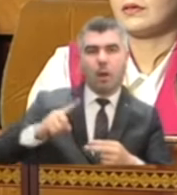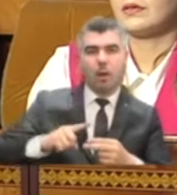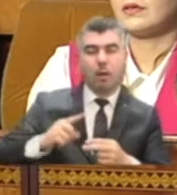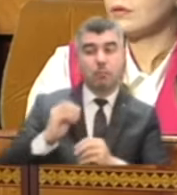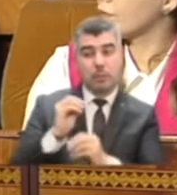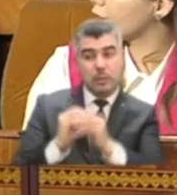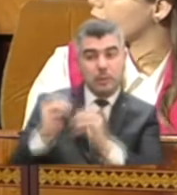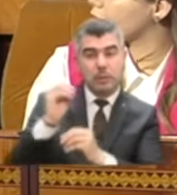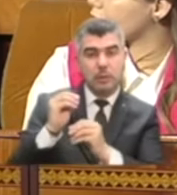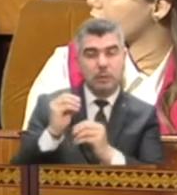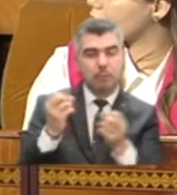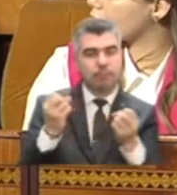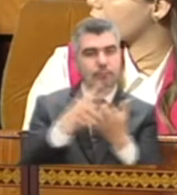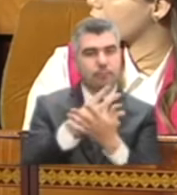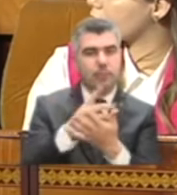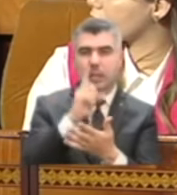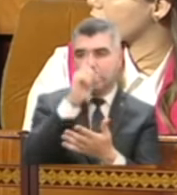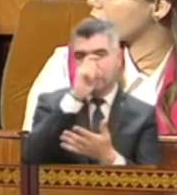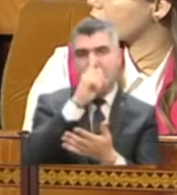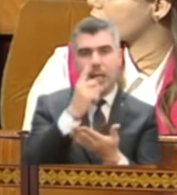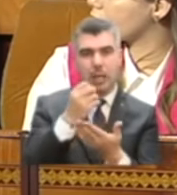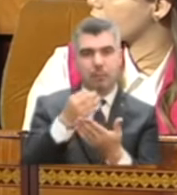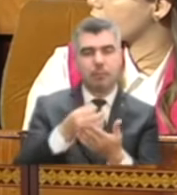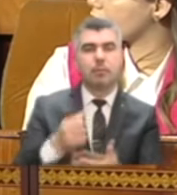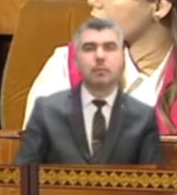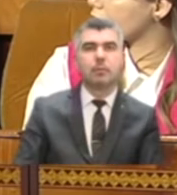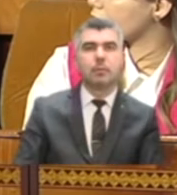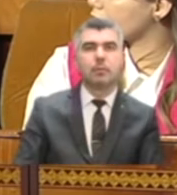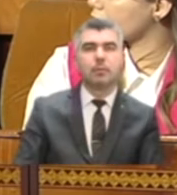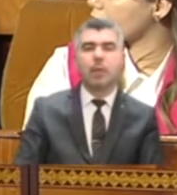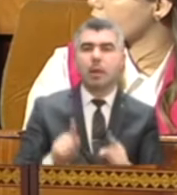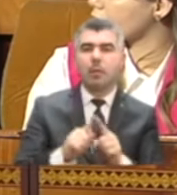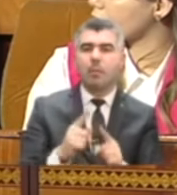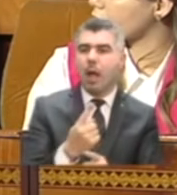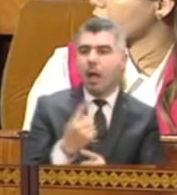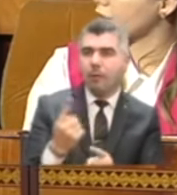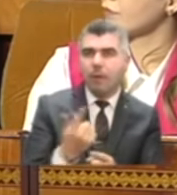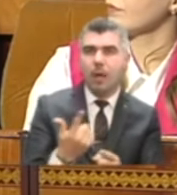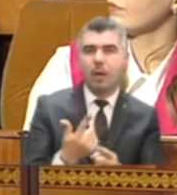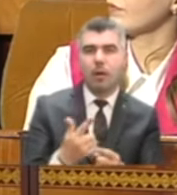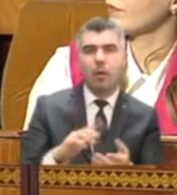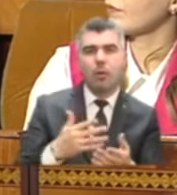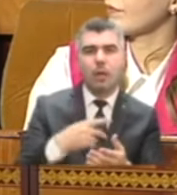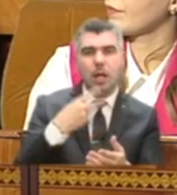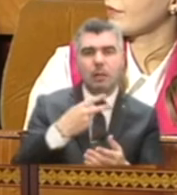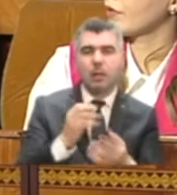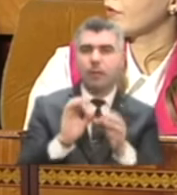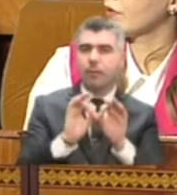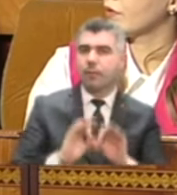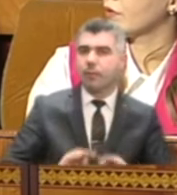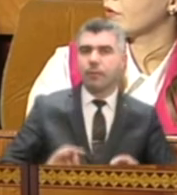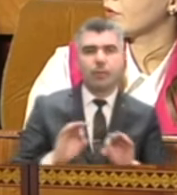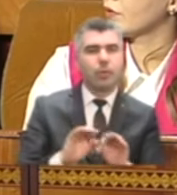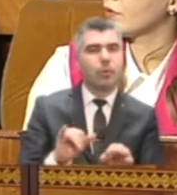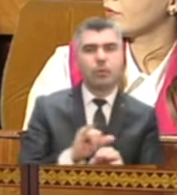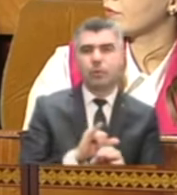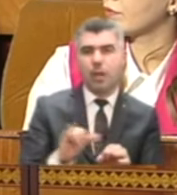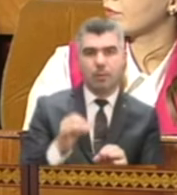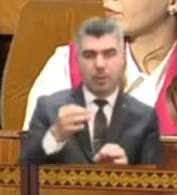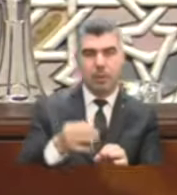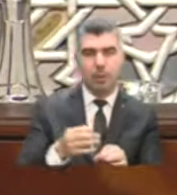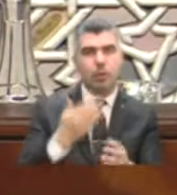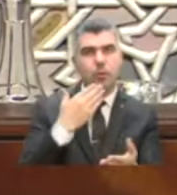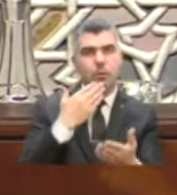هذه أثرت على المواطن بشكل مباشر. السيدة الوزيرة ما كنهضرش على 10 دراهم فقط، لأن المواطن ممكن يستعمل القنينة أو كاين على أكثر.